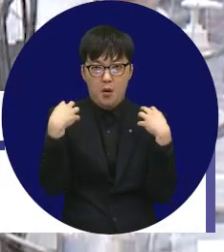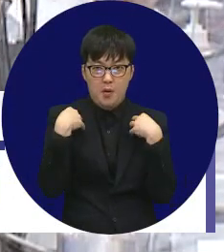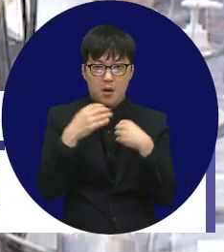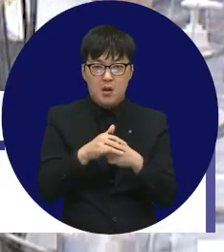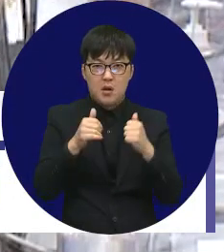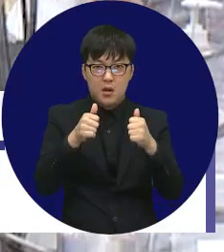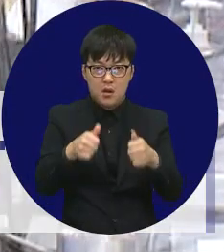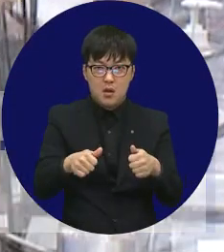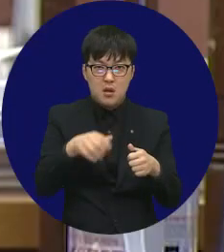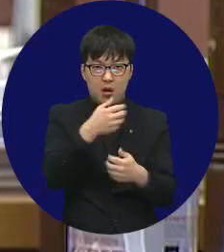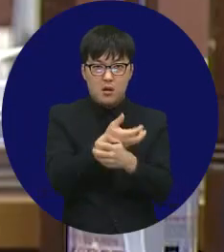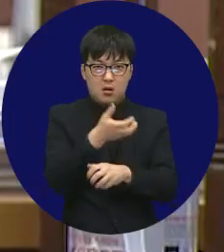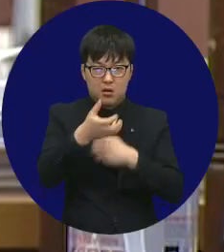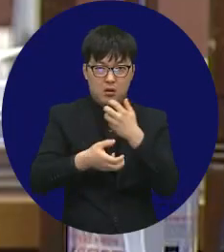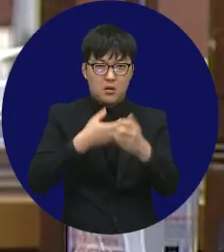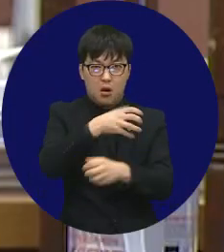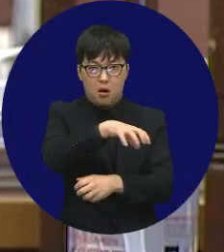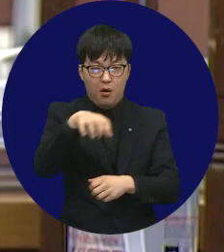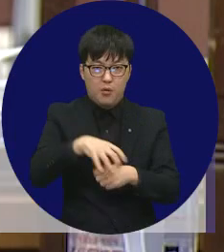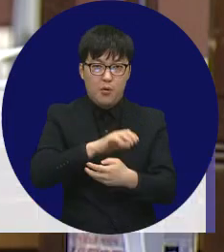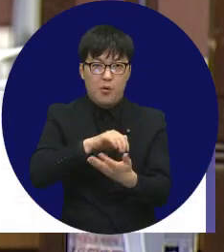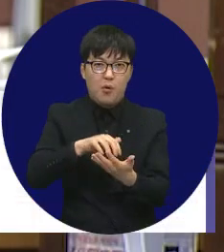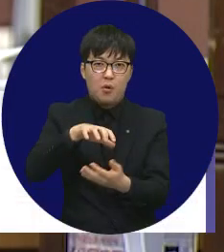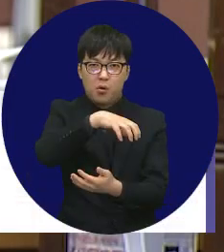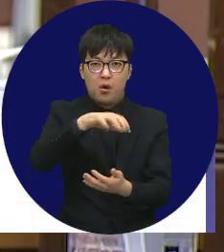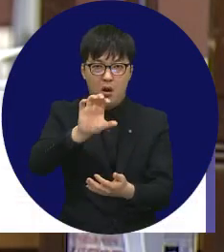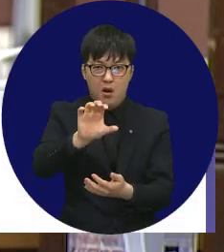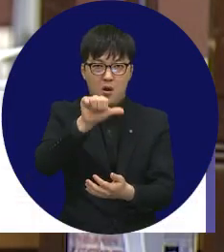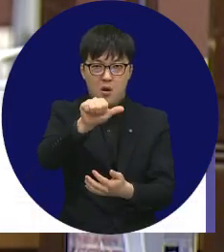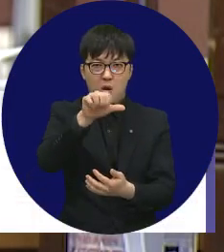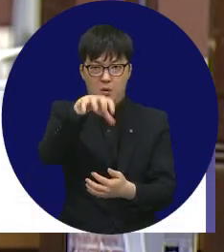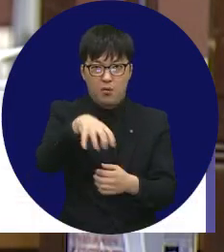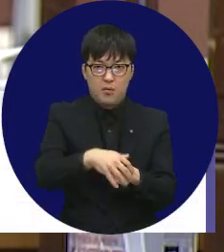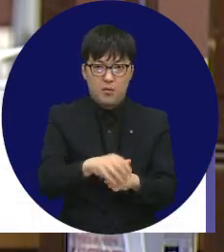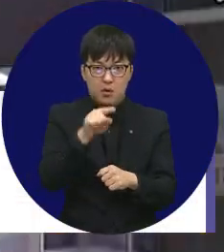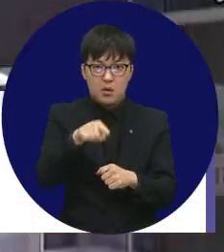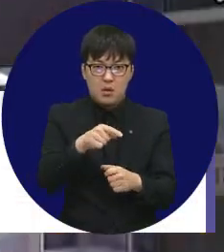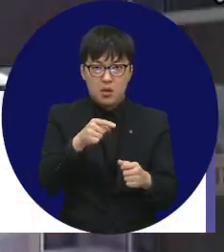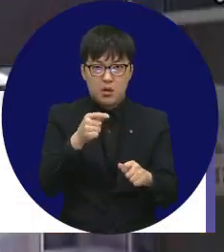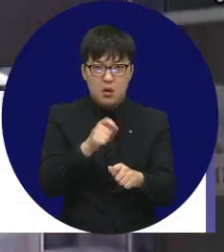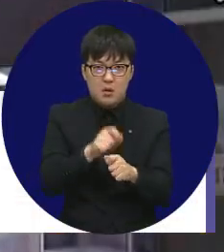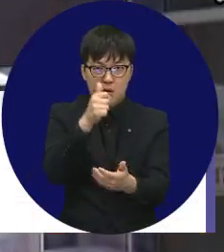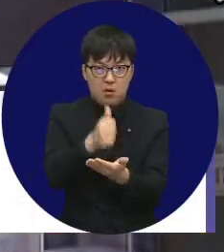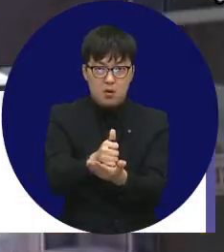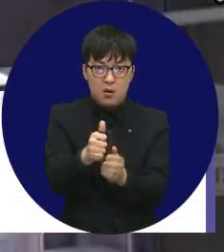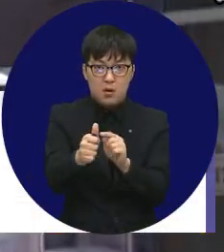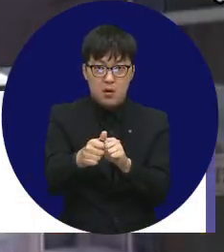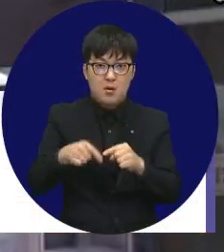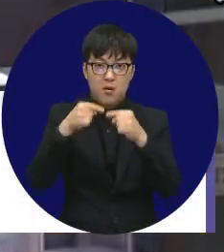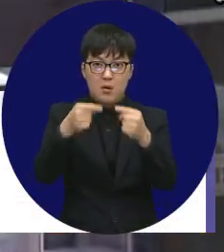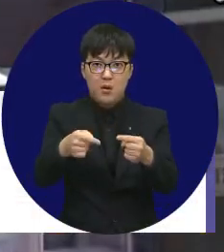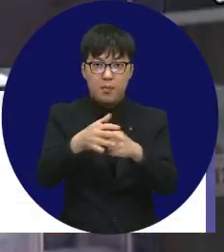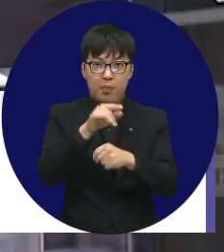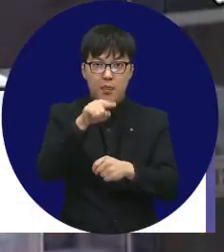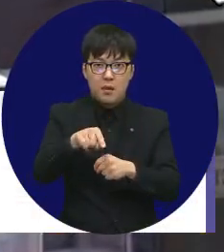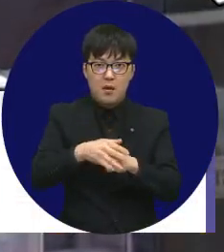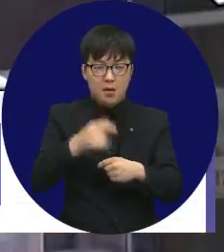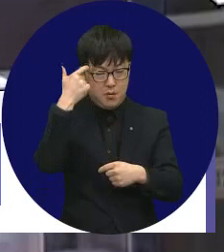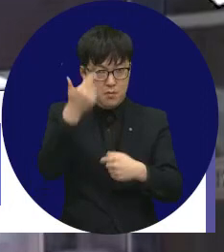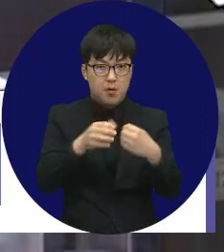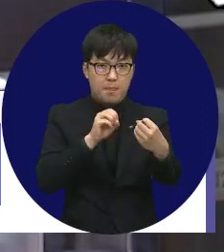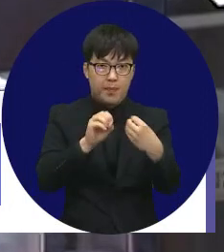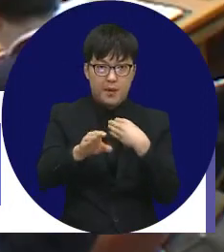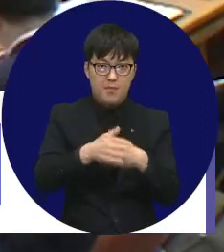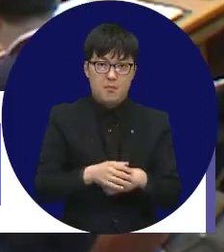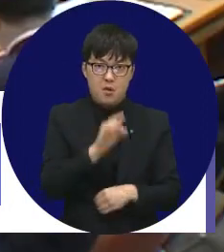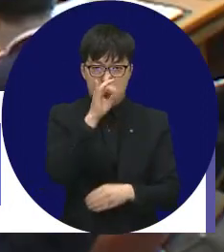동시 수감했는데요. 중앙선관위는 김세환 사무총장이 참석해 국회의원들의 현장 질의에 답변했습니다.